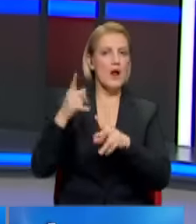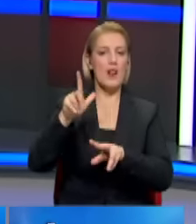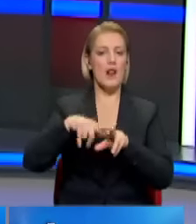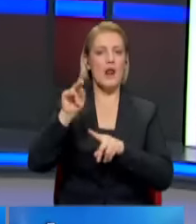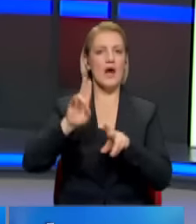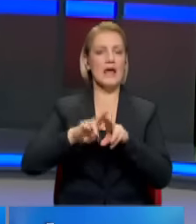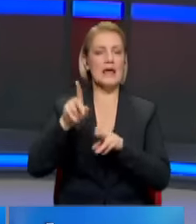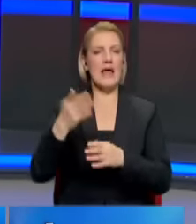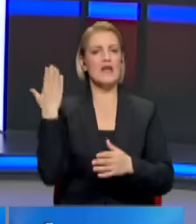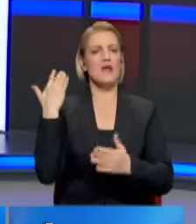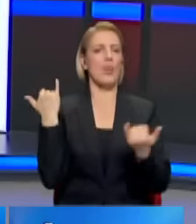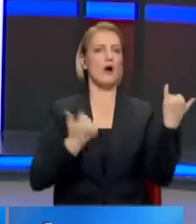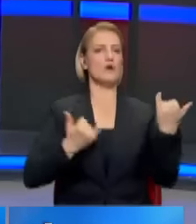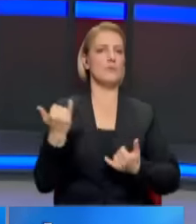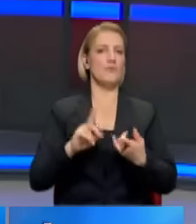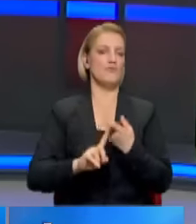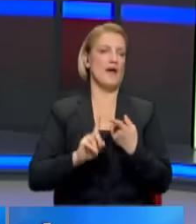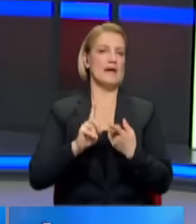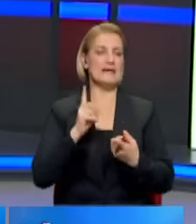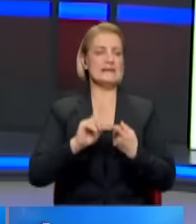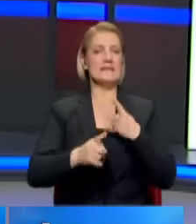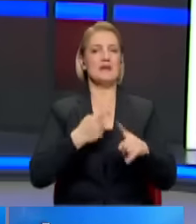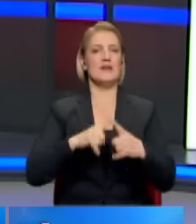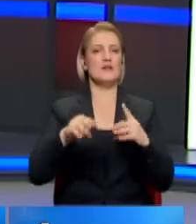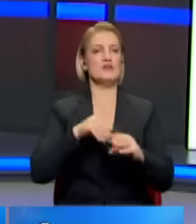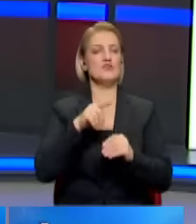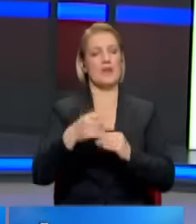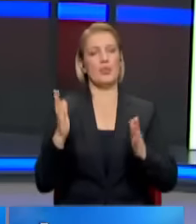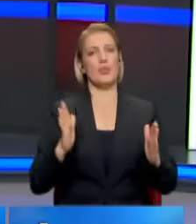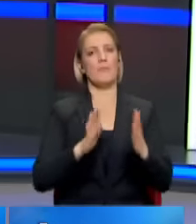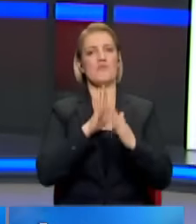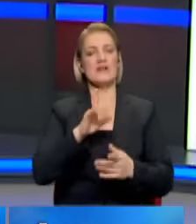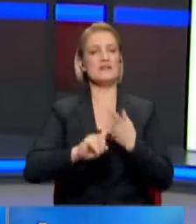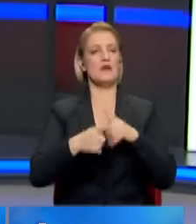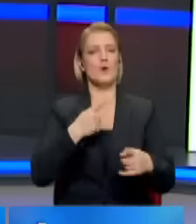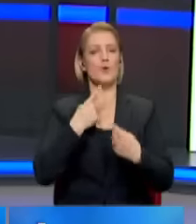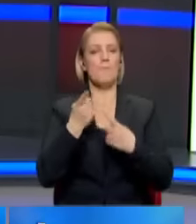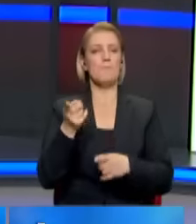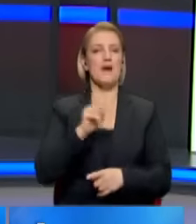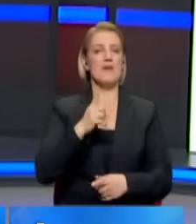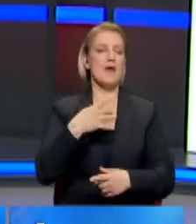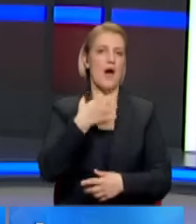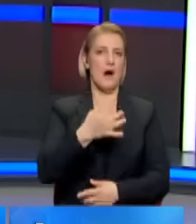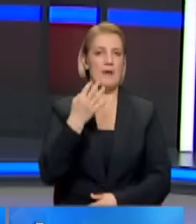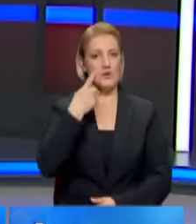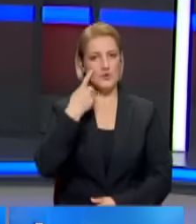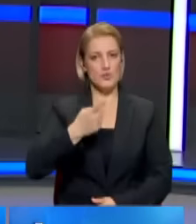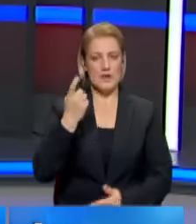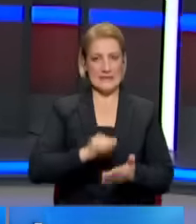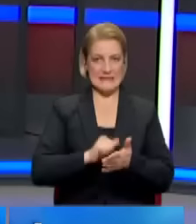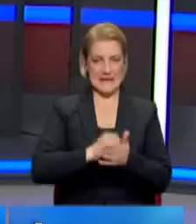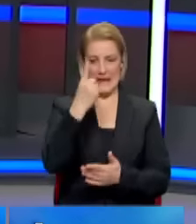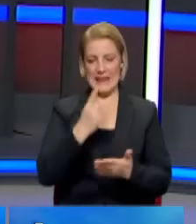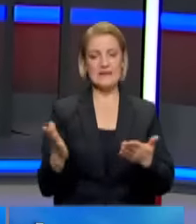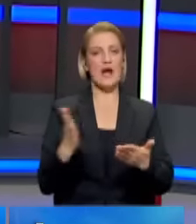gündemi eski tartışmalar ve siyasetten de bakana gelen tepkiler var. Siyasetin konuştuğu bir başka haberse Cumhuriyet Gazetesi'nin yine